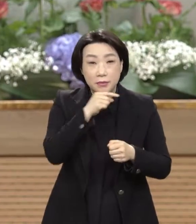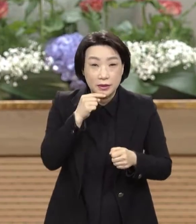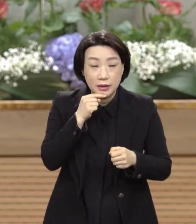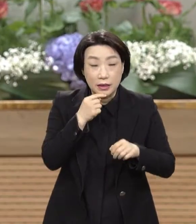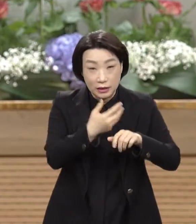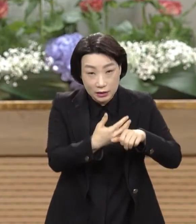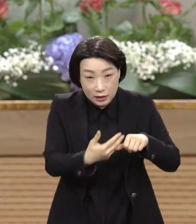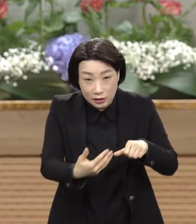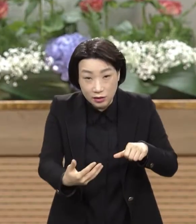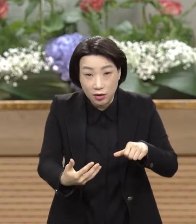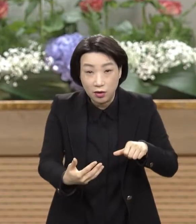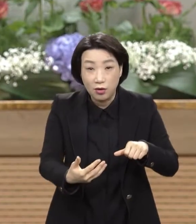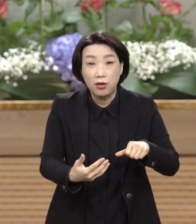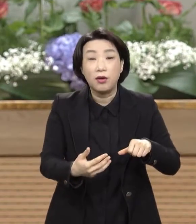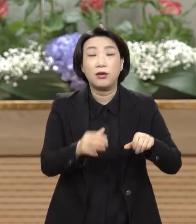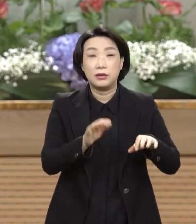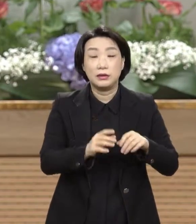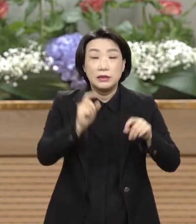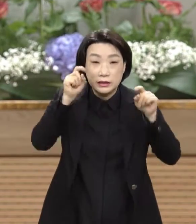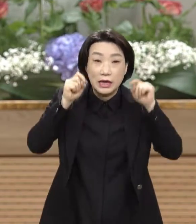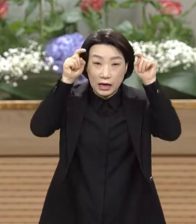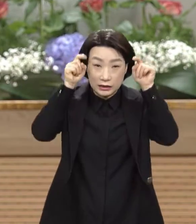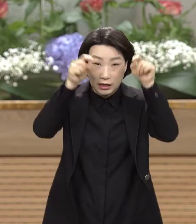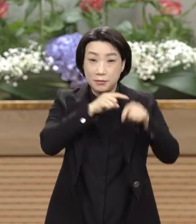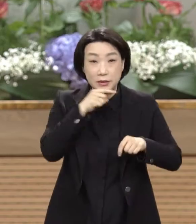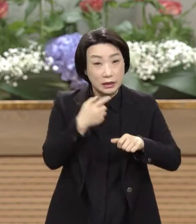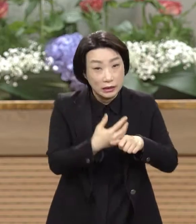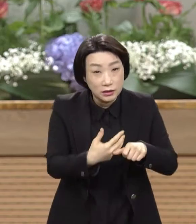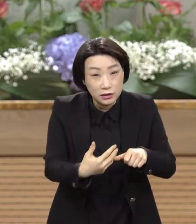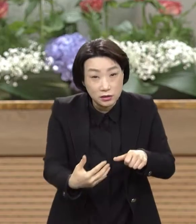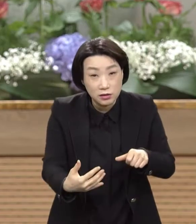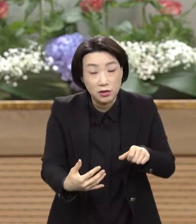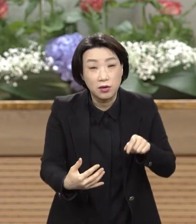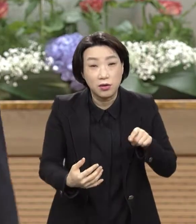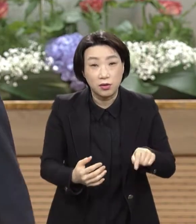피를 흘리되, 양의 피를 흘리면서,